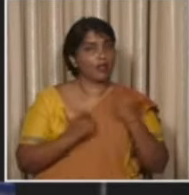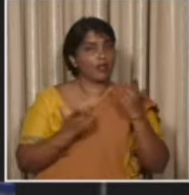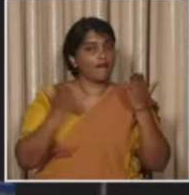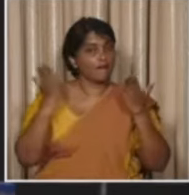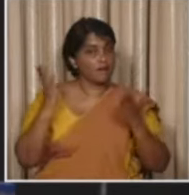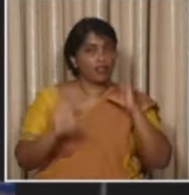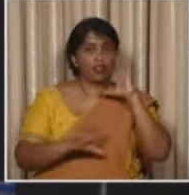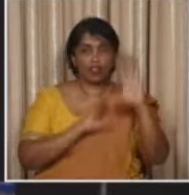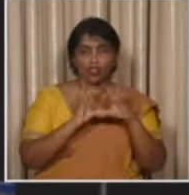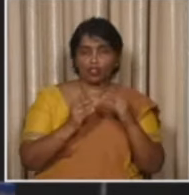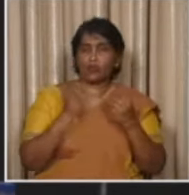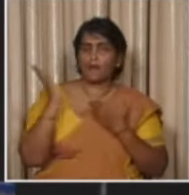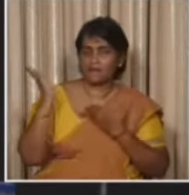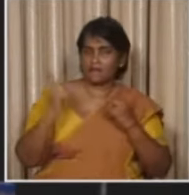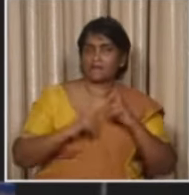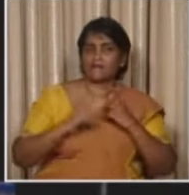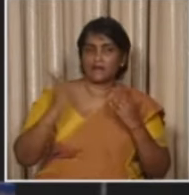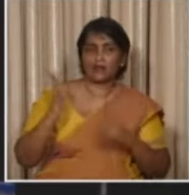තොරතුරු තියෙද්දි